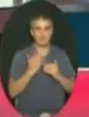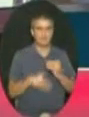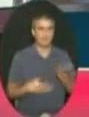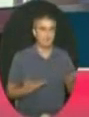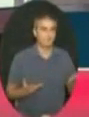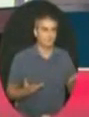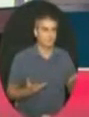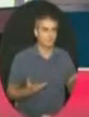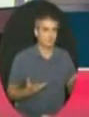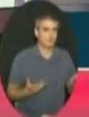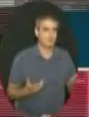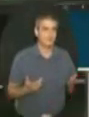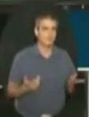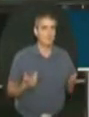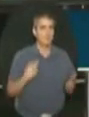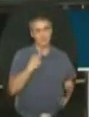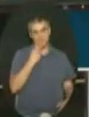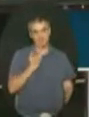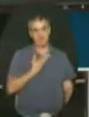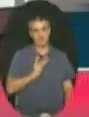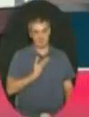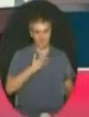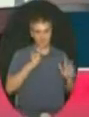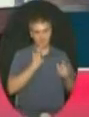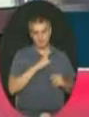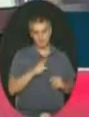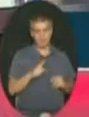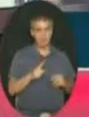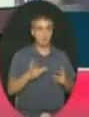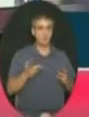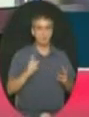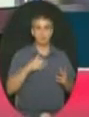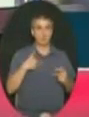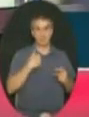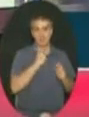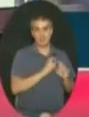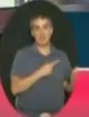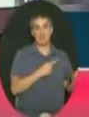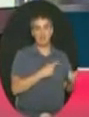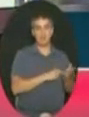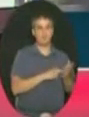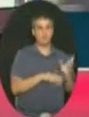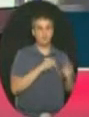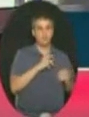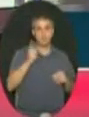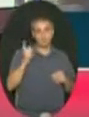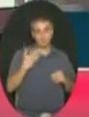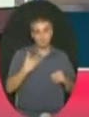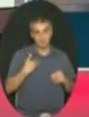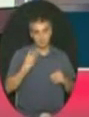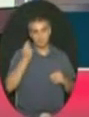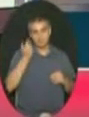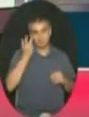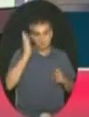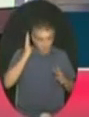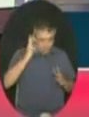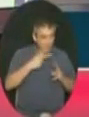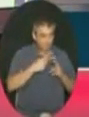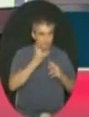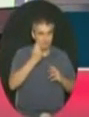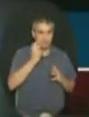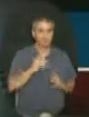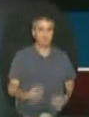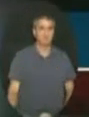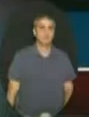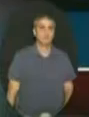את הדיון. אז אני מעדיף לקבל את 10 מיליון, שלא יהיה לי גירעון כתוצאה מהפריימריז, אז להם קצת יותר, לא רק כסף קובע. הם עדיין